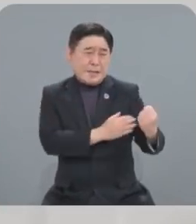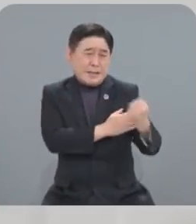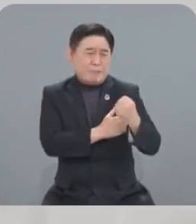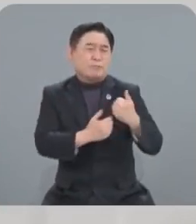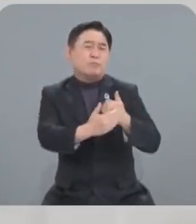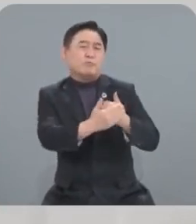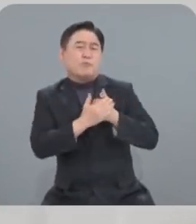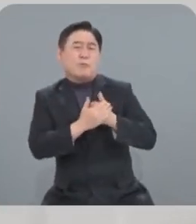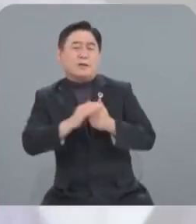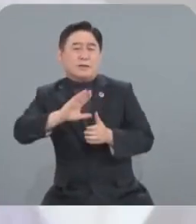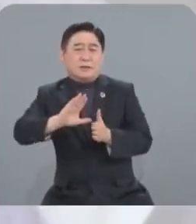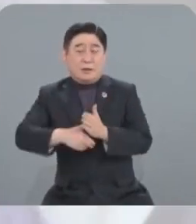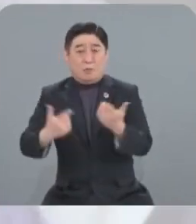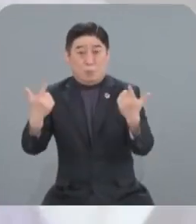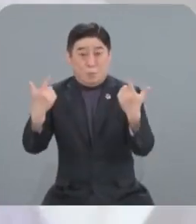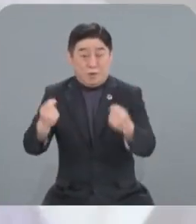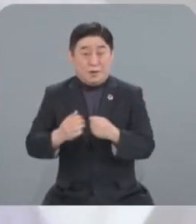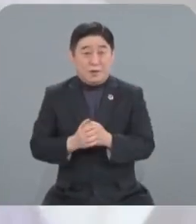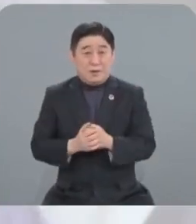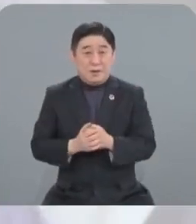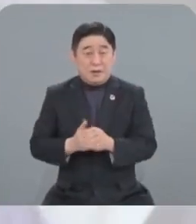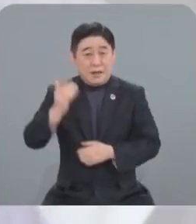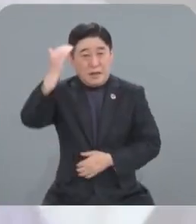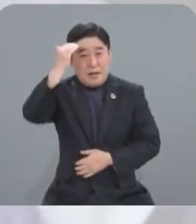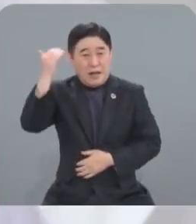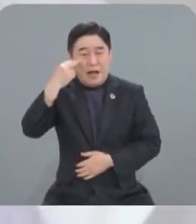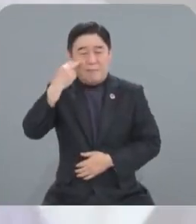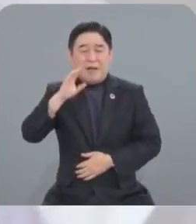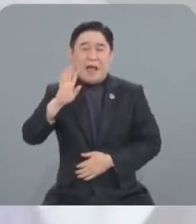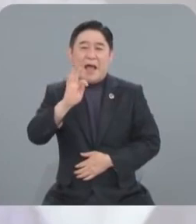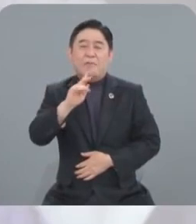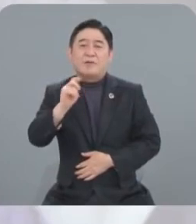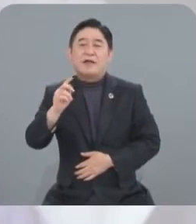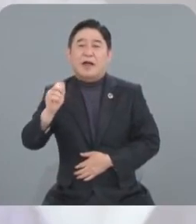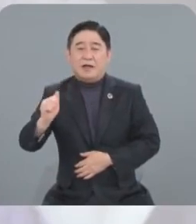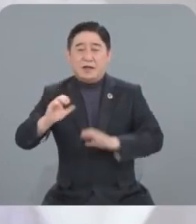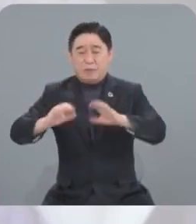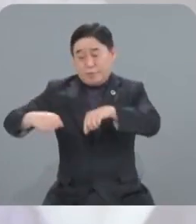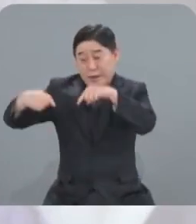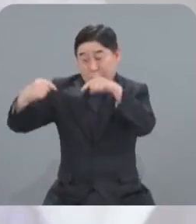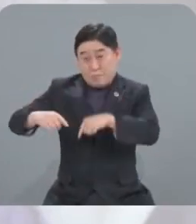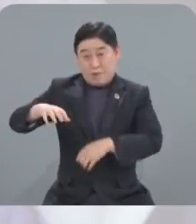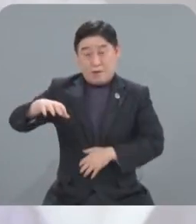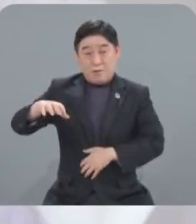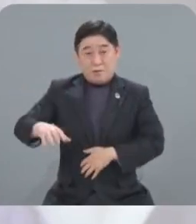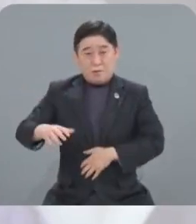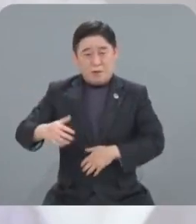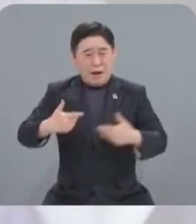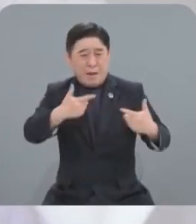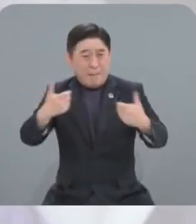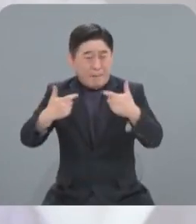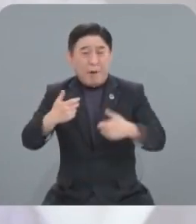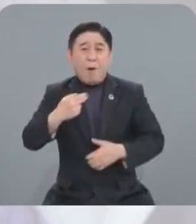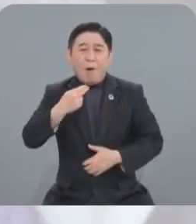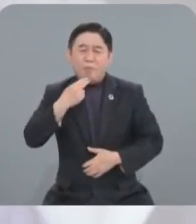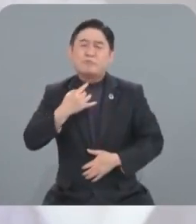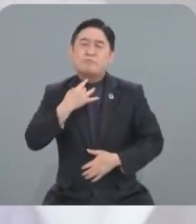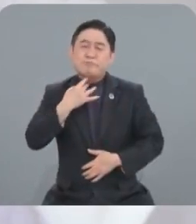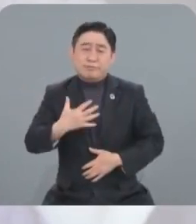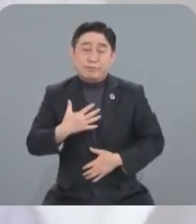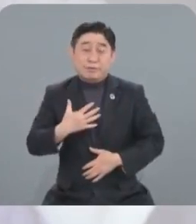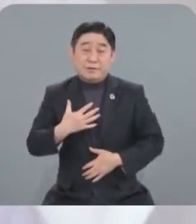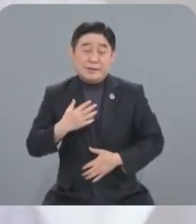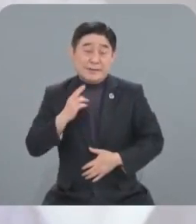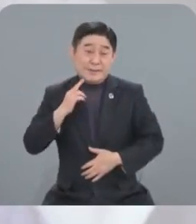더 그렇죠 한미 fta 를 비롯해 국제 협상 터는 총알 만 오고 하지 않았을 뻔